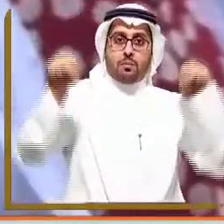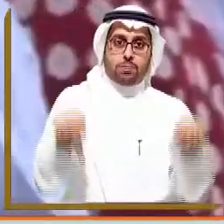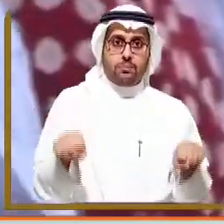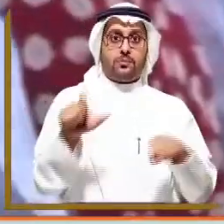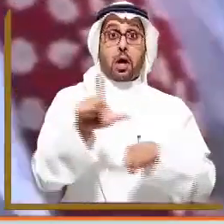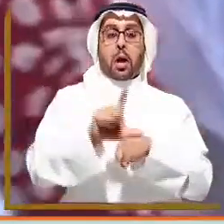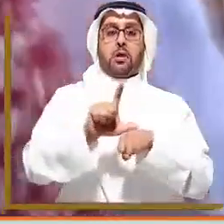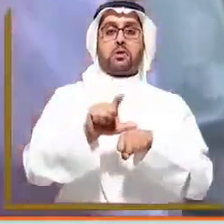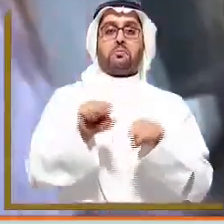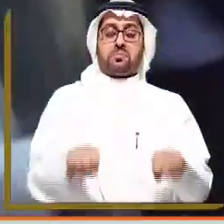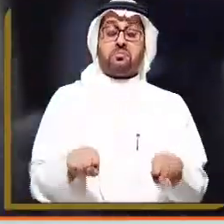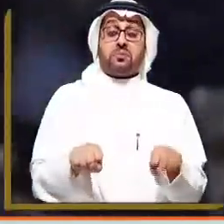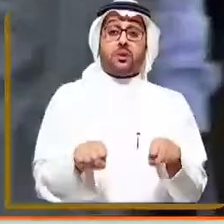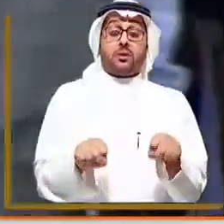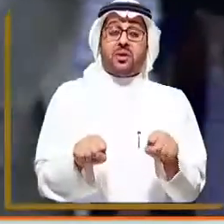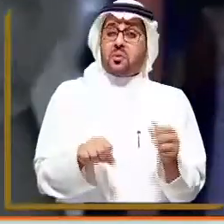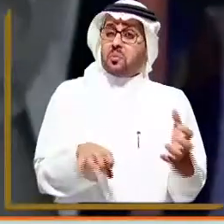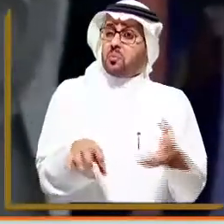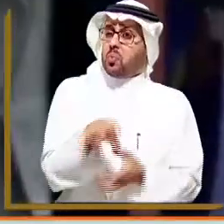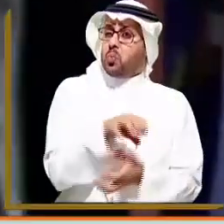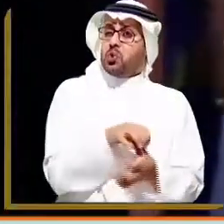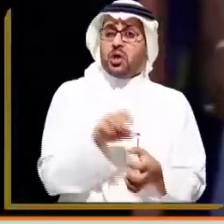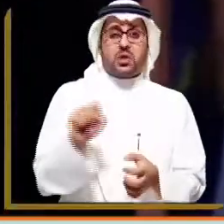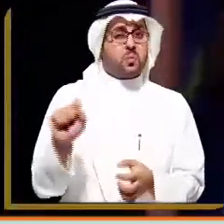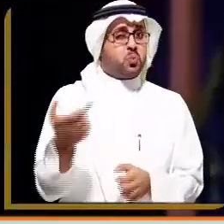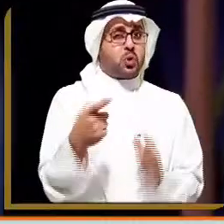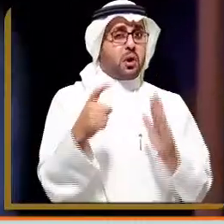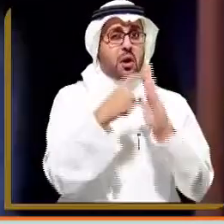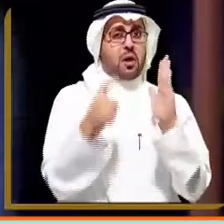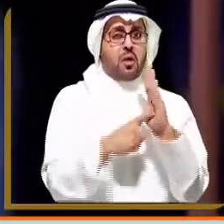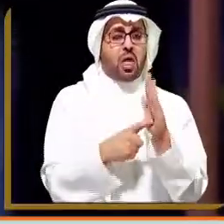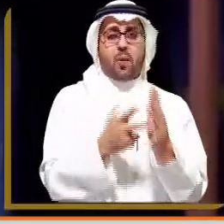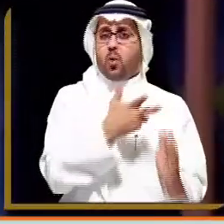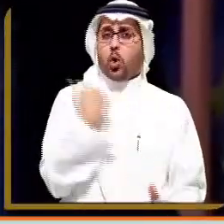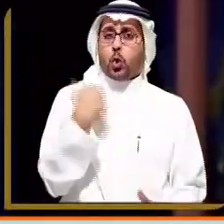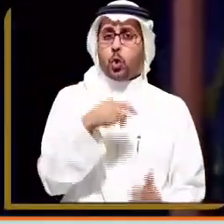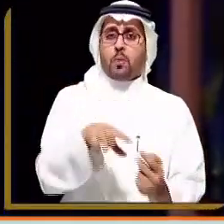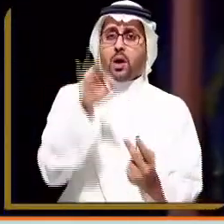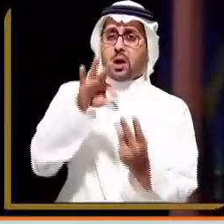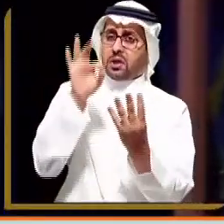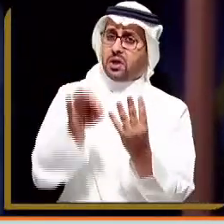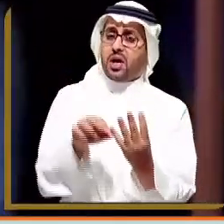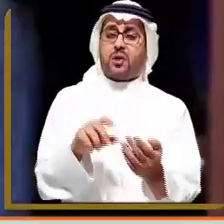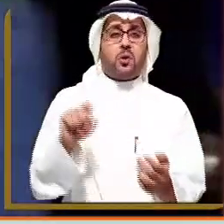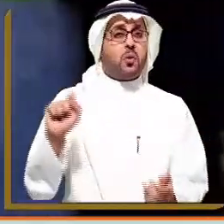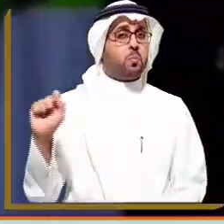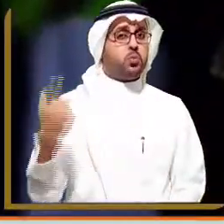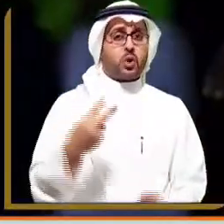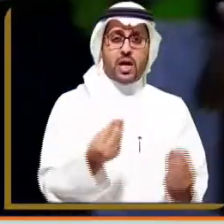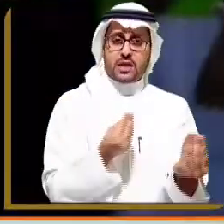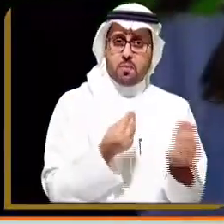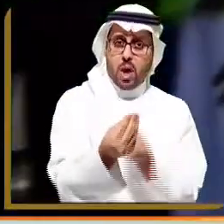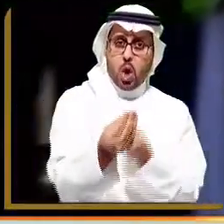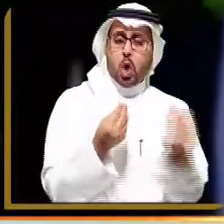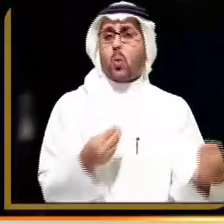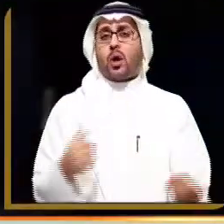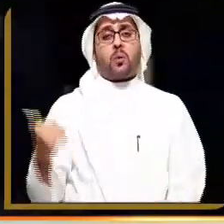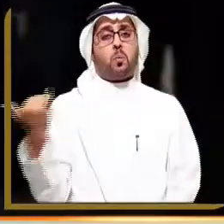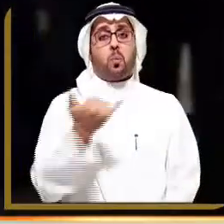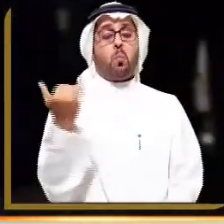الاتحاد الإفريقي بإعادة إرساء النظام المدني في أسرع وقت ممكن، كما دعا في بيانه إلى حوار وطني شامل في